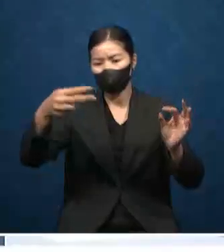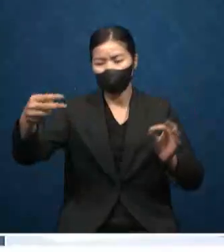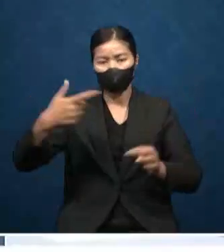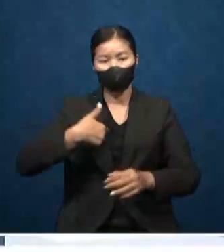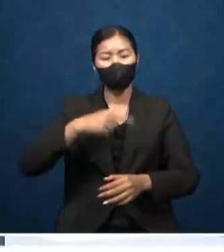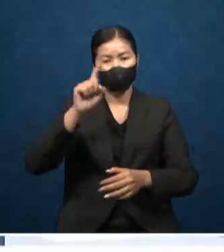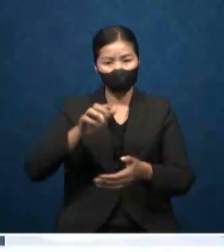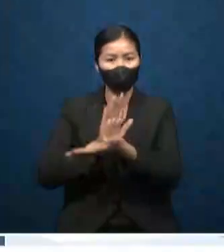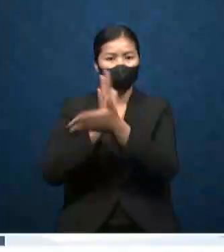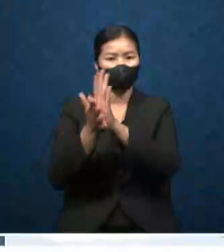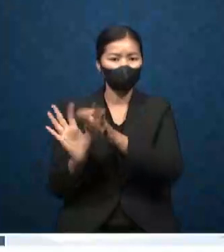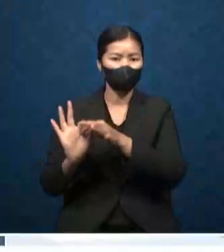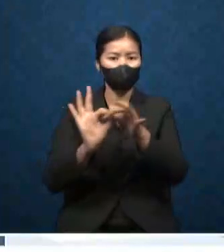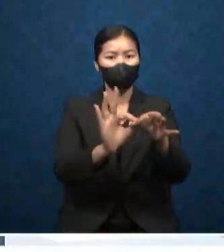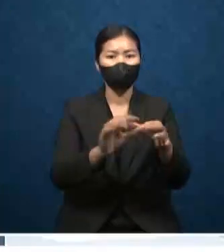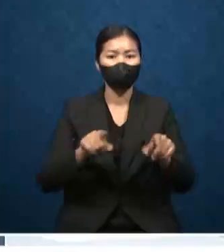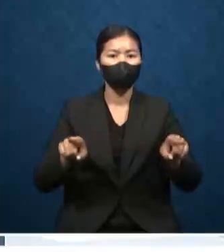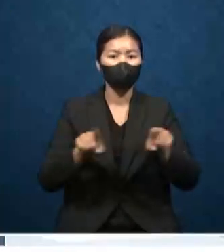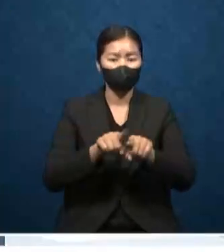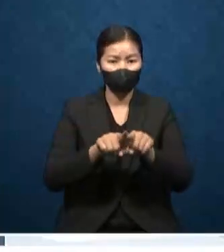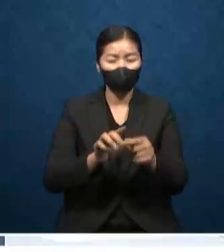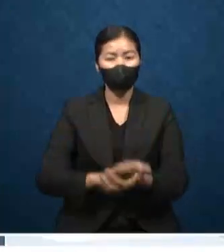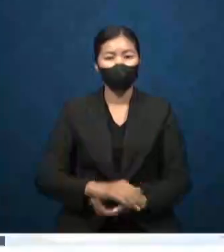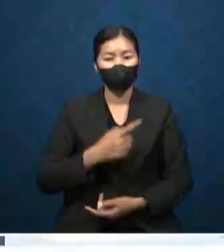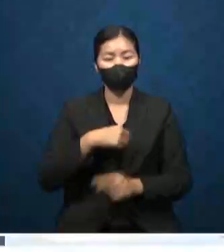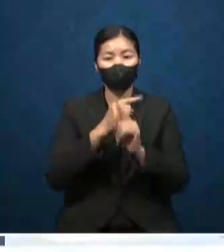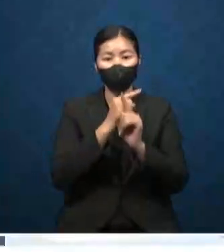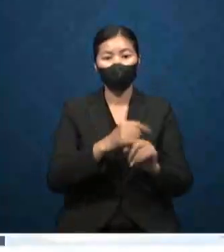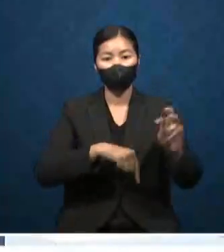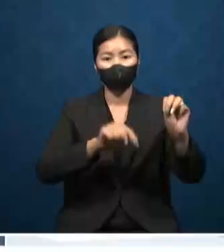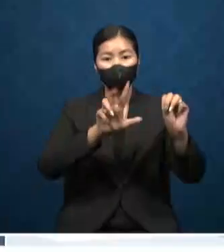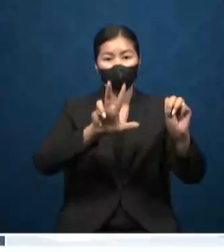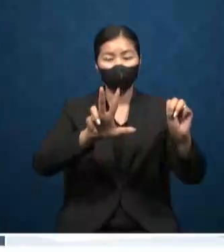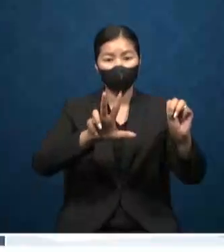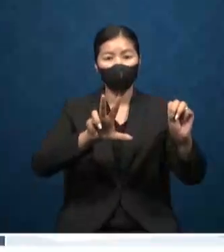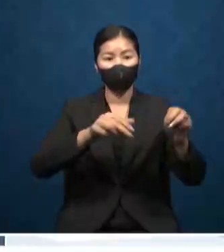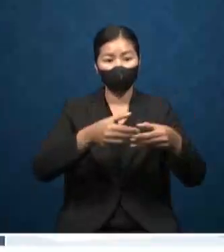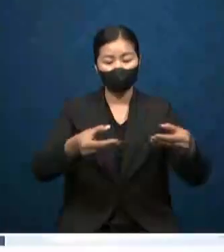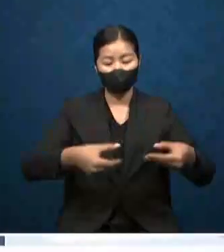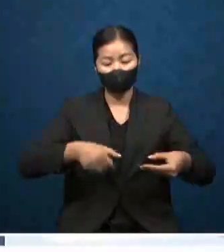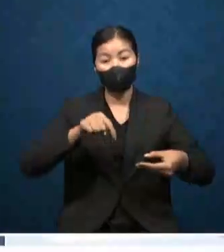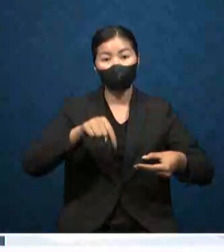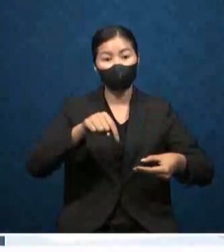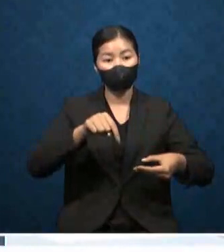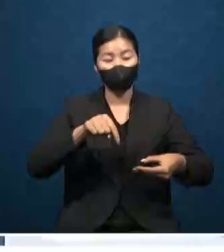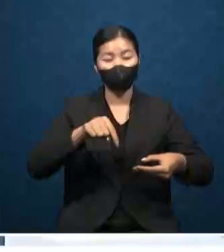ดเรื่องดังกล่าวไว้ในวรรคหนึ่งของมาตรา34 ของมาตรา3ของพระของร่างพระราชบัญญัตินี้ตามเนี่ยนะ